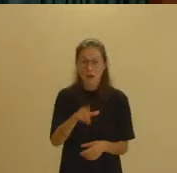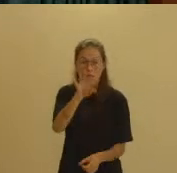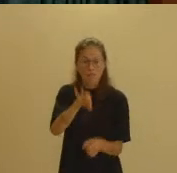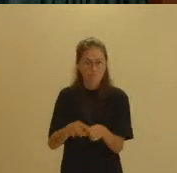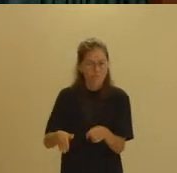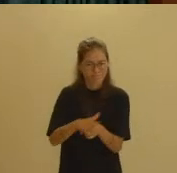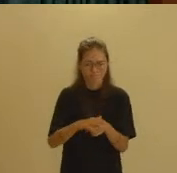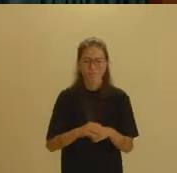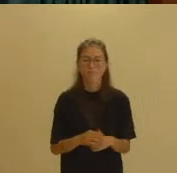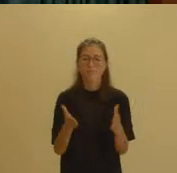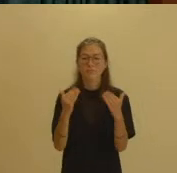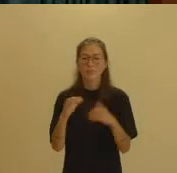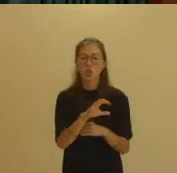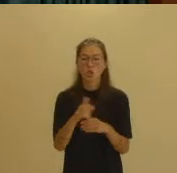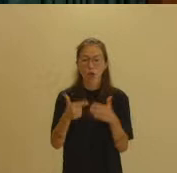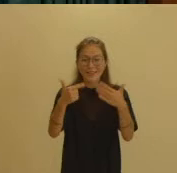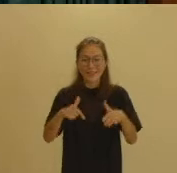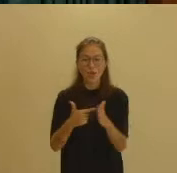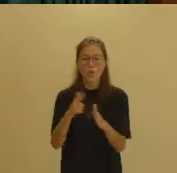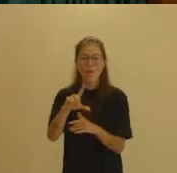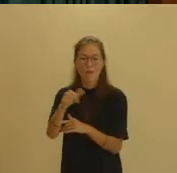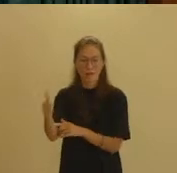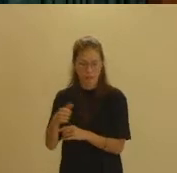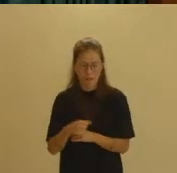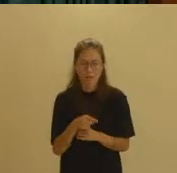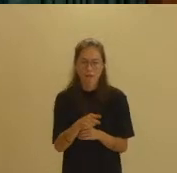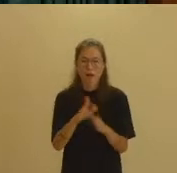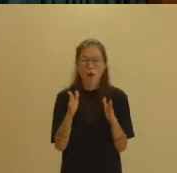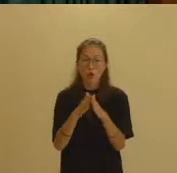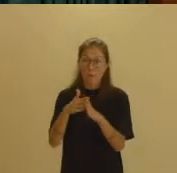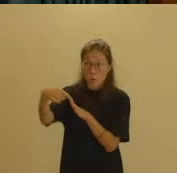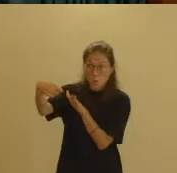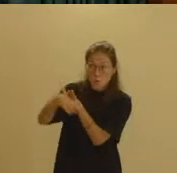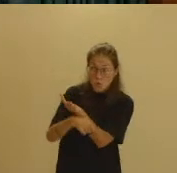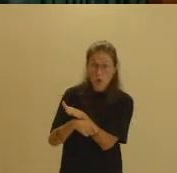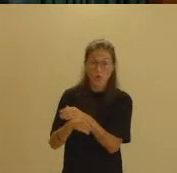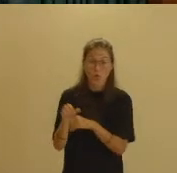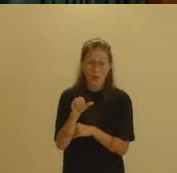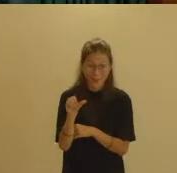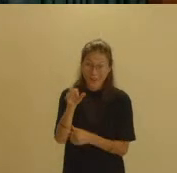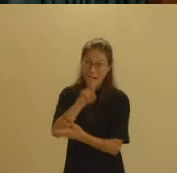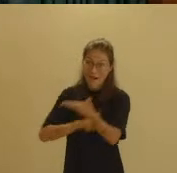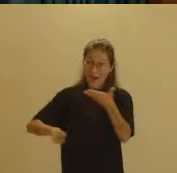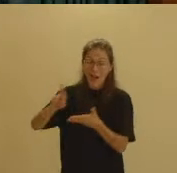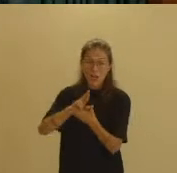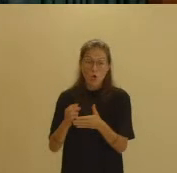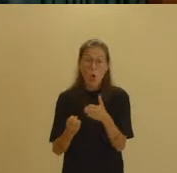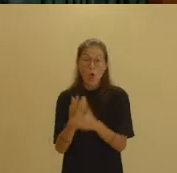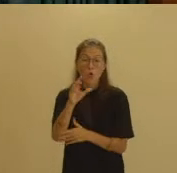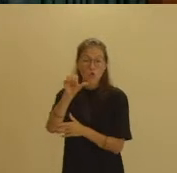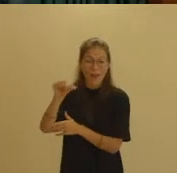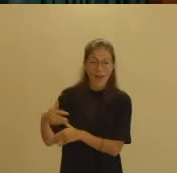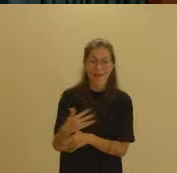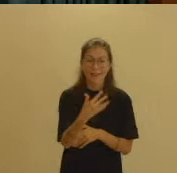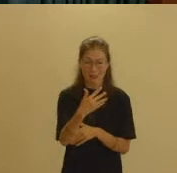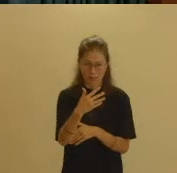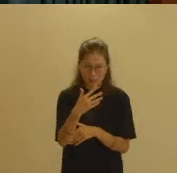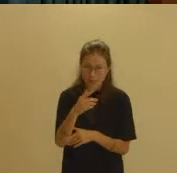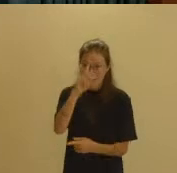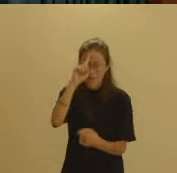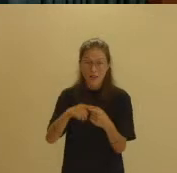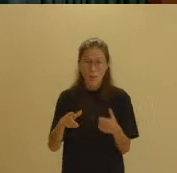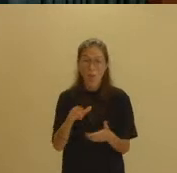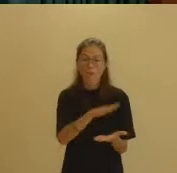Délibération 117-2021, demande de subvention auprès de la région Nouvelle-Aquitaine pour la gestion du